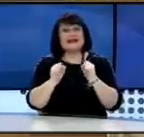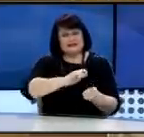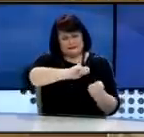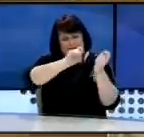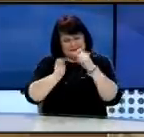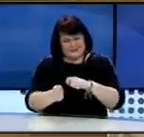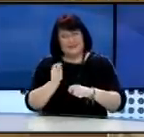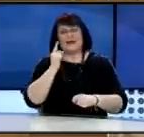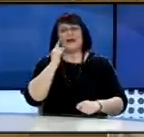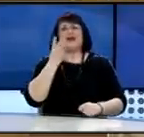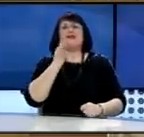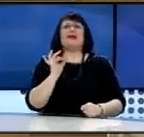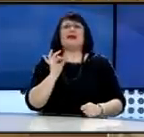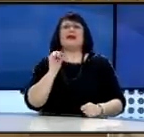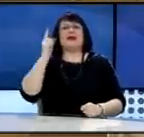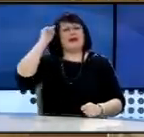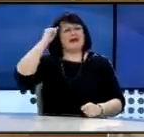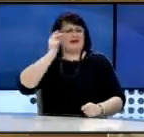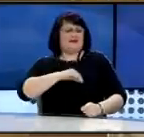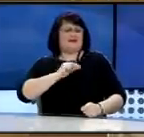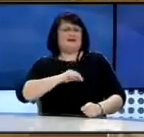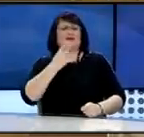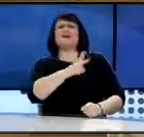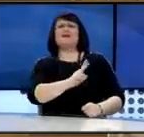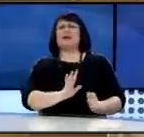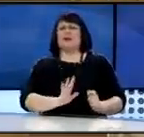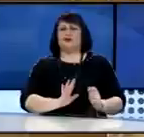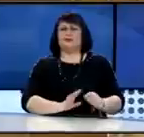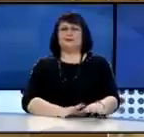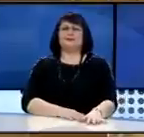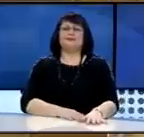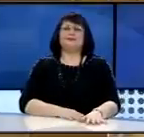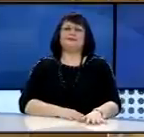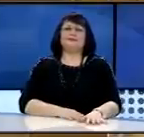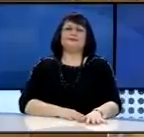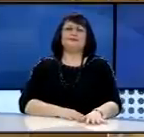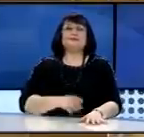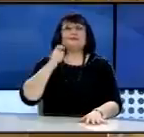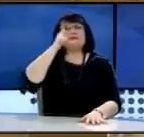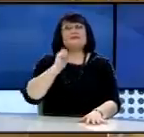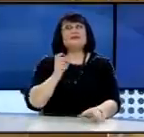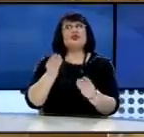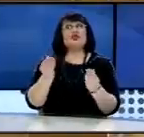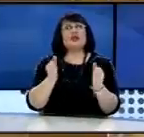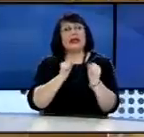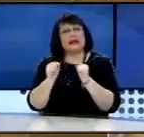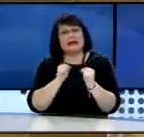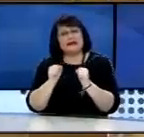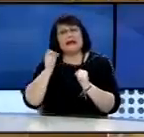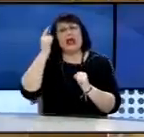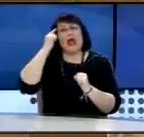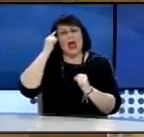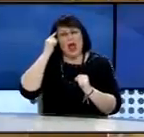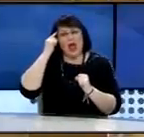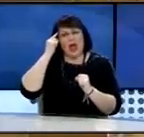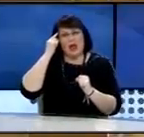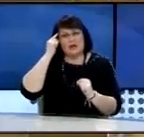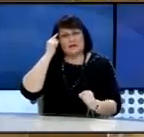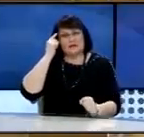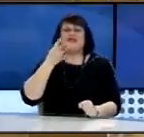σε ευκαιρία για μικροκομματικές επιδιώξεις. Να θέλετε μέσω της ουκρανικής κρίσης να